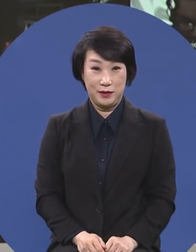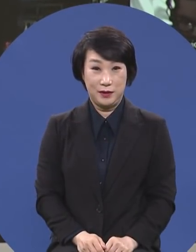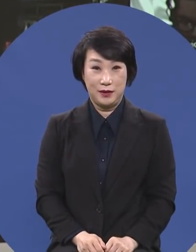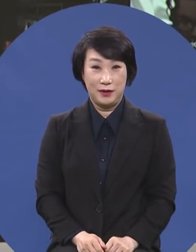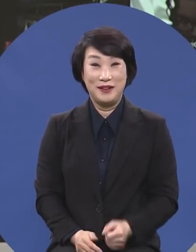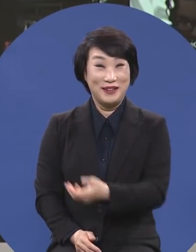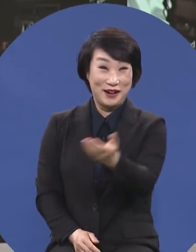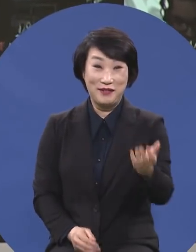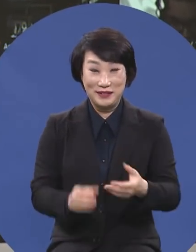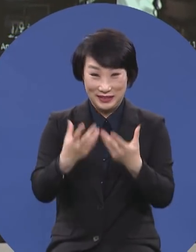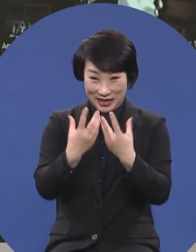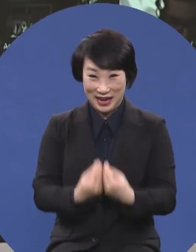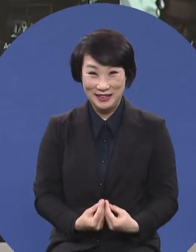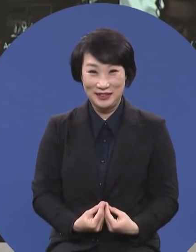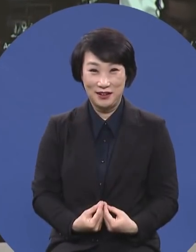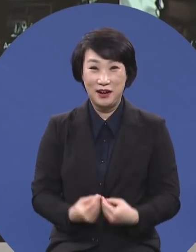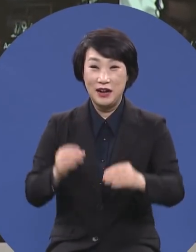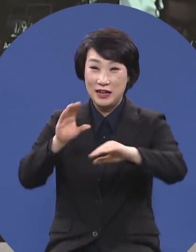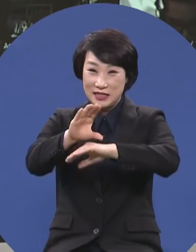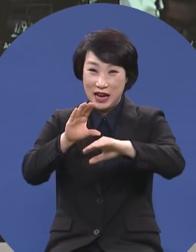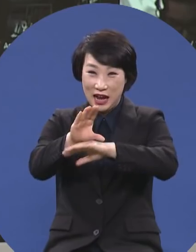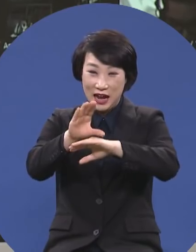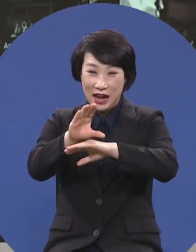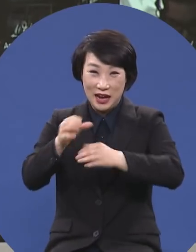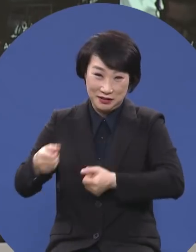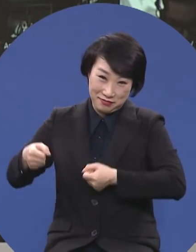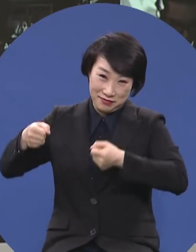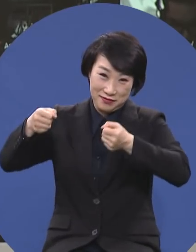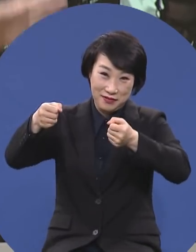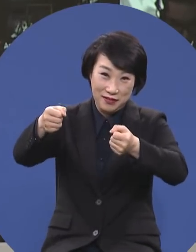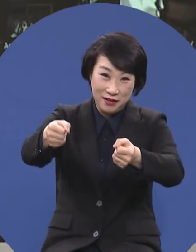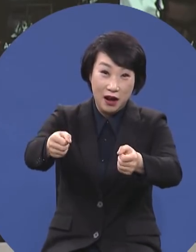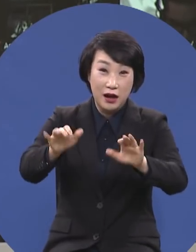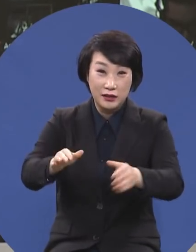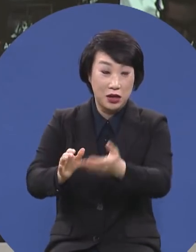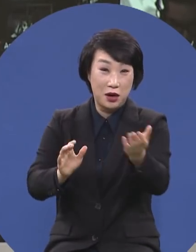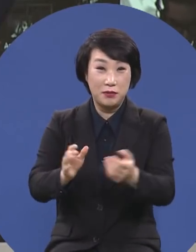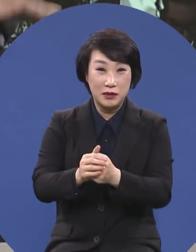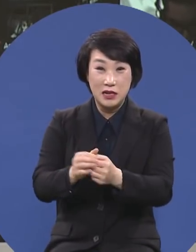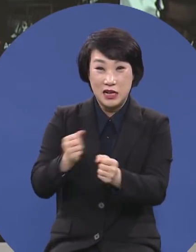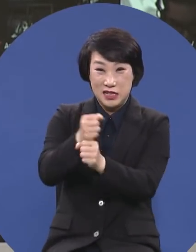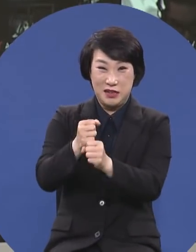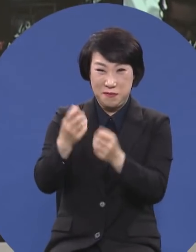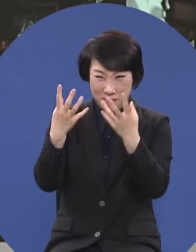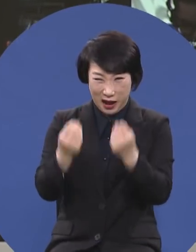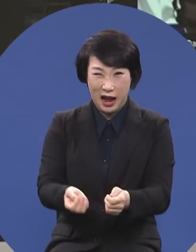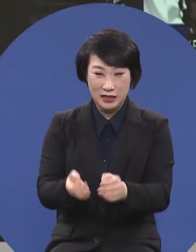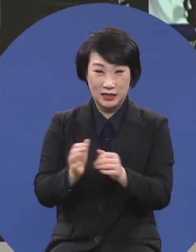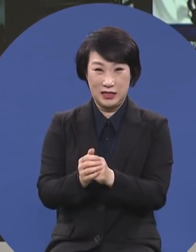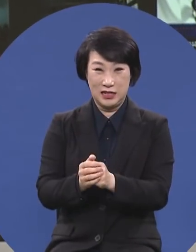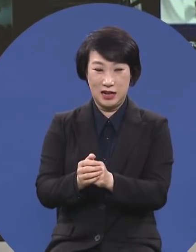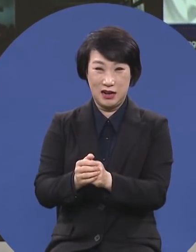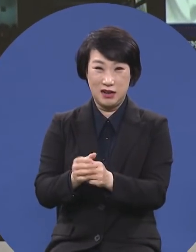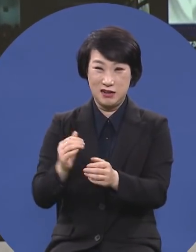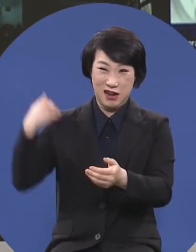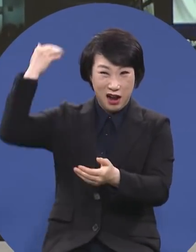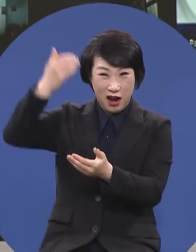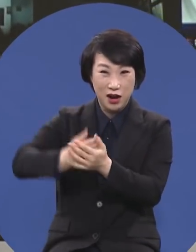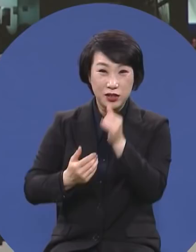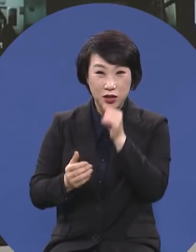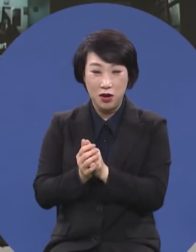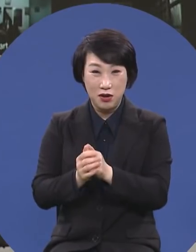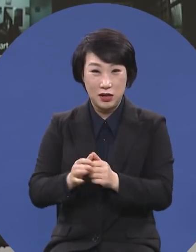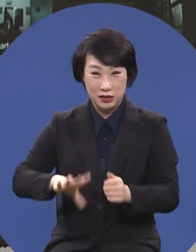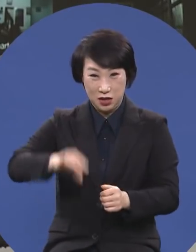예, 자동차가 굴러갑니다. 근데 침을 많이 실은 자동차가 굴러가요.